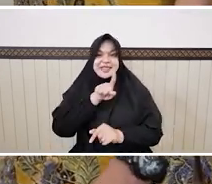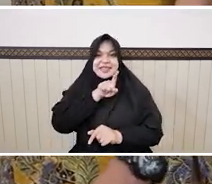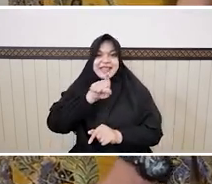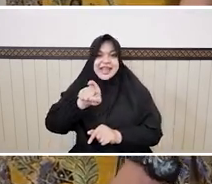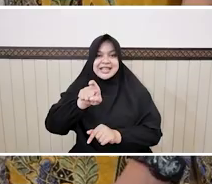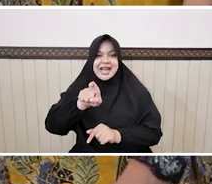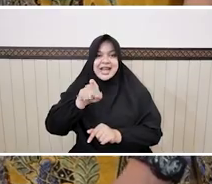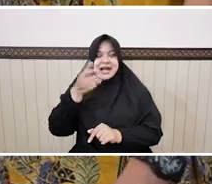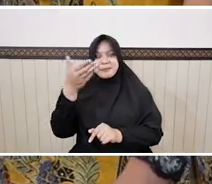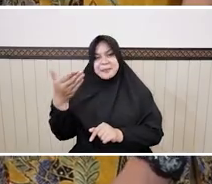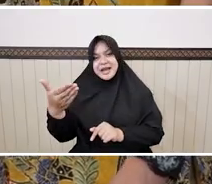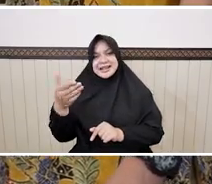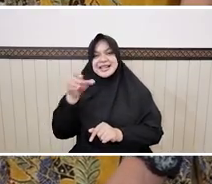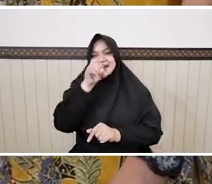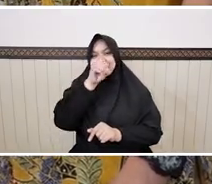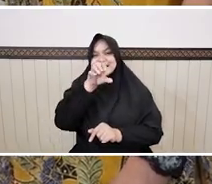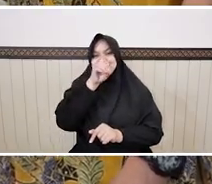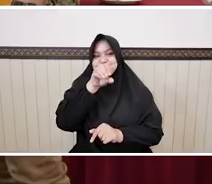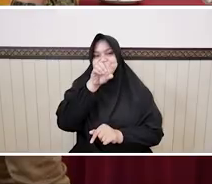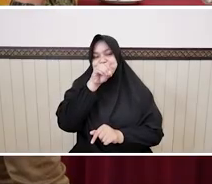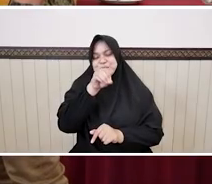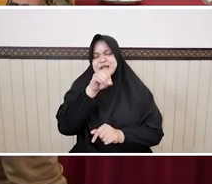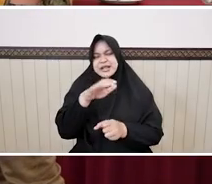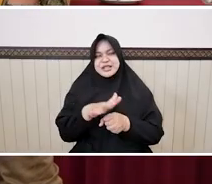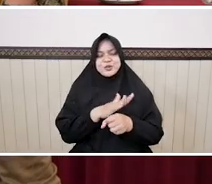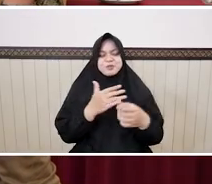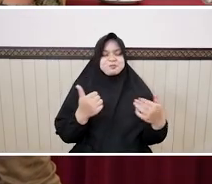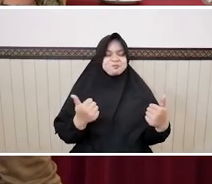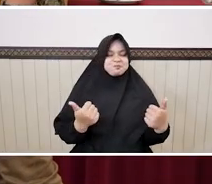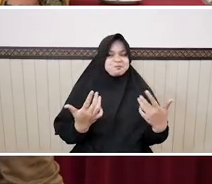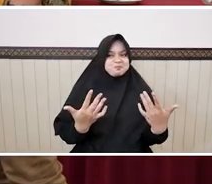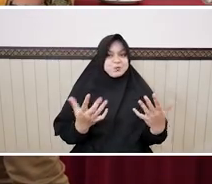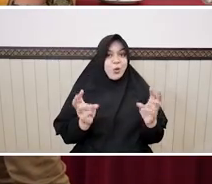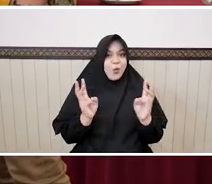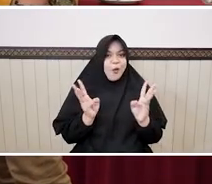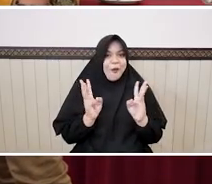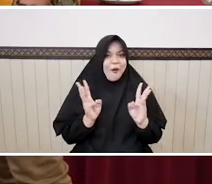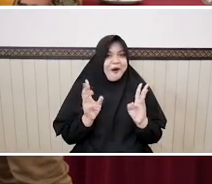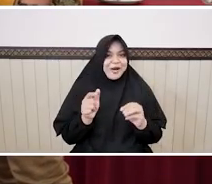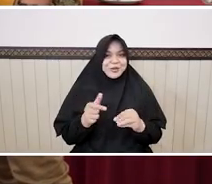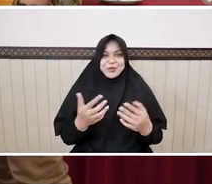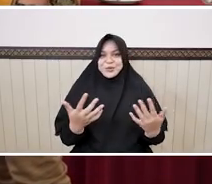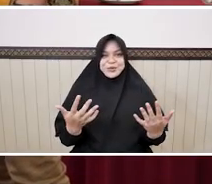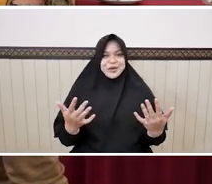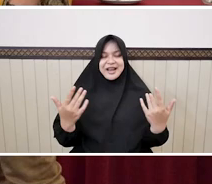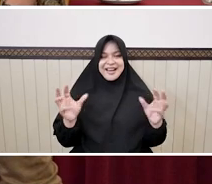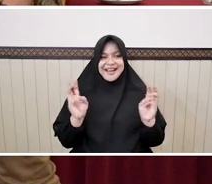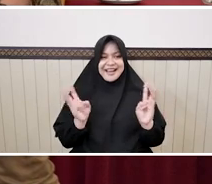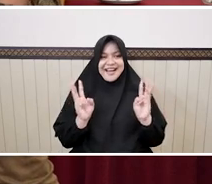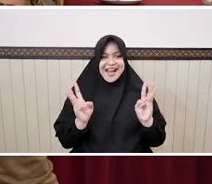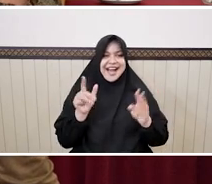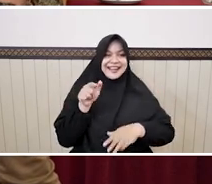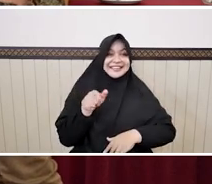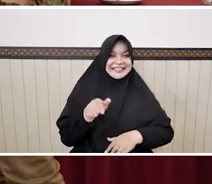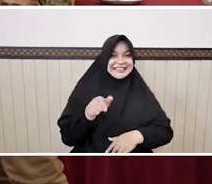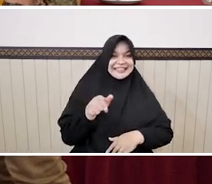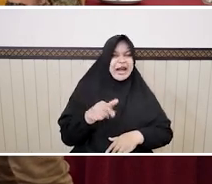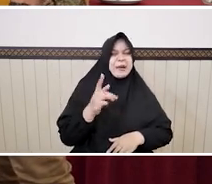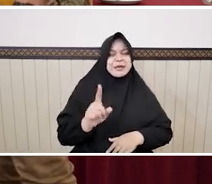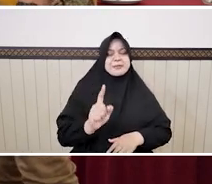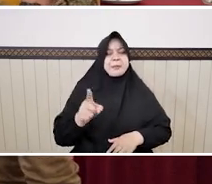tanyakan kepada para narasumber yang cukup Wah ini gitu Ya karena ya